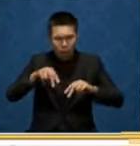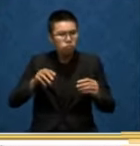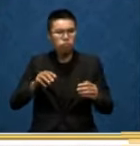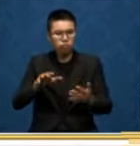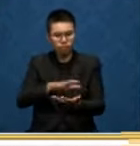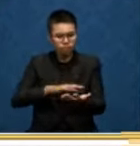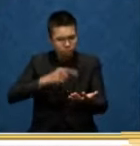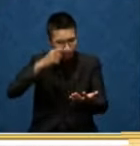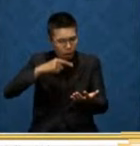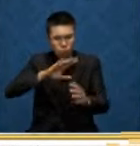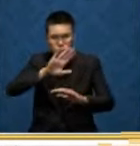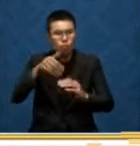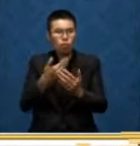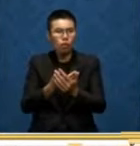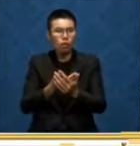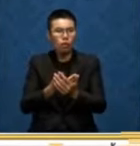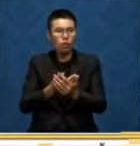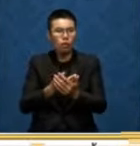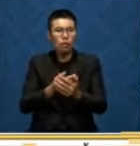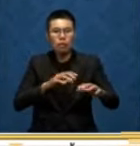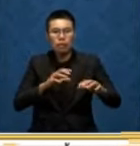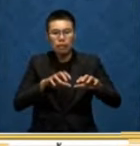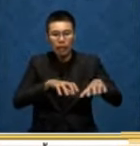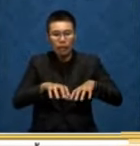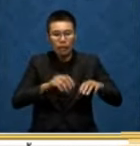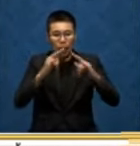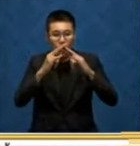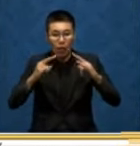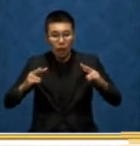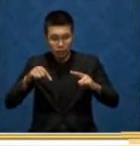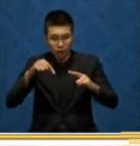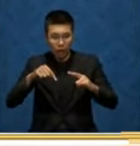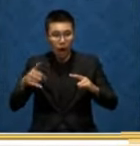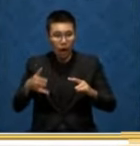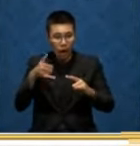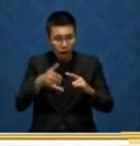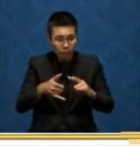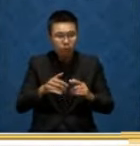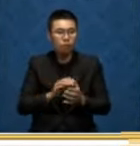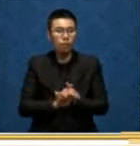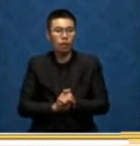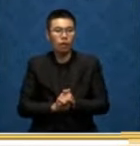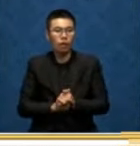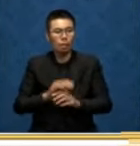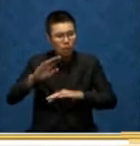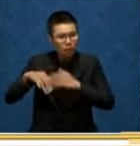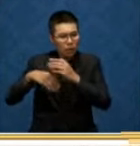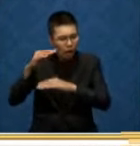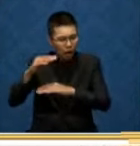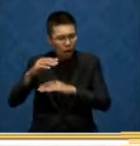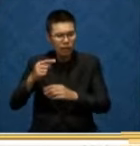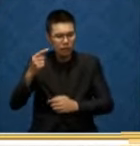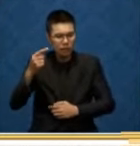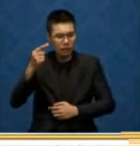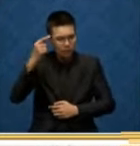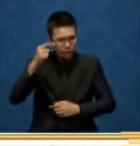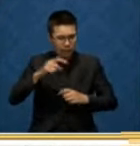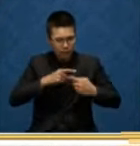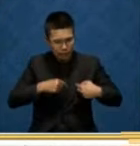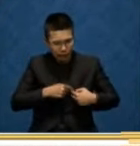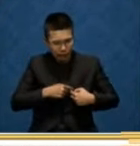คยจัดแคมป์แบบนั้นทำไมท่านจะตั้งหลักสูตรเกี่ยวกับจิตใจพัฒนาจิตใจให้กับคนทั้งประเทศ